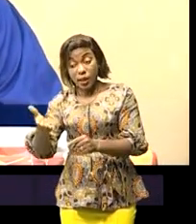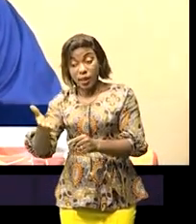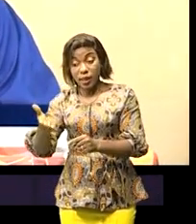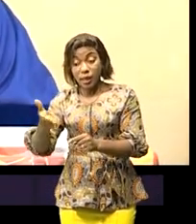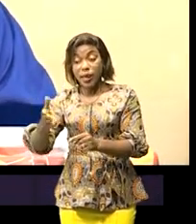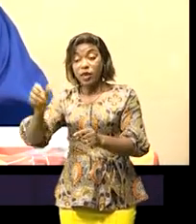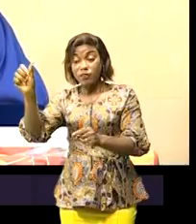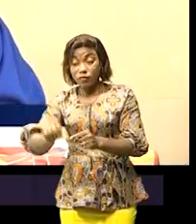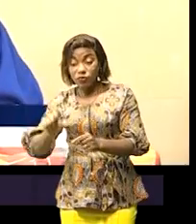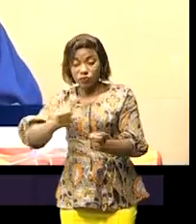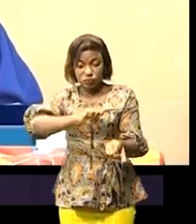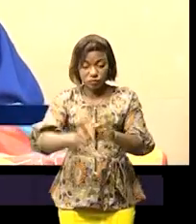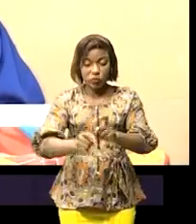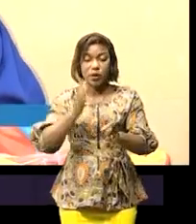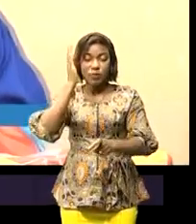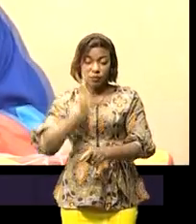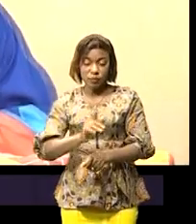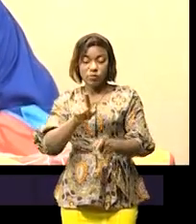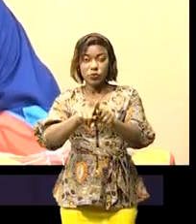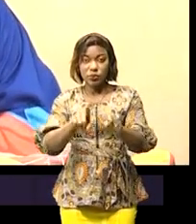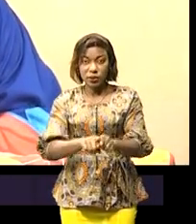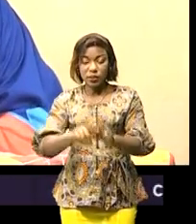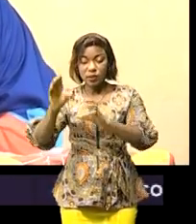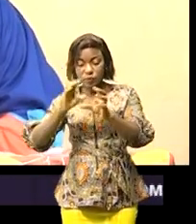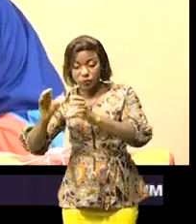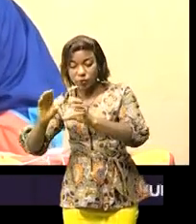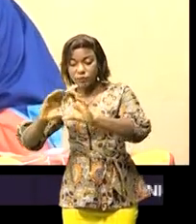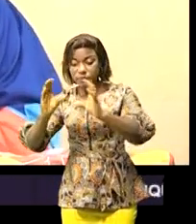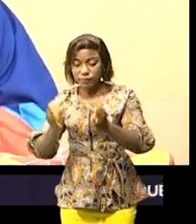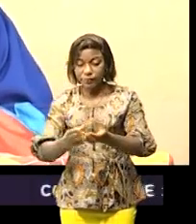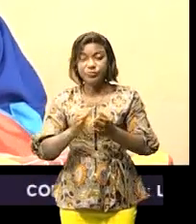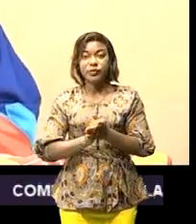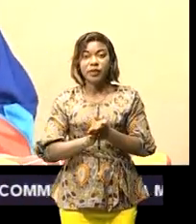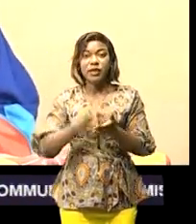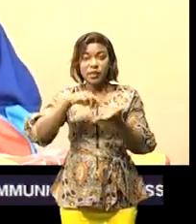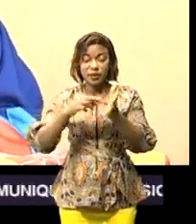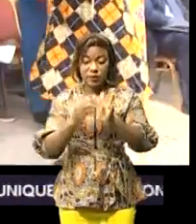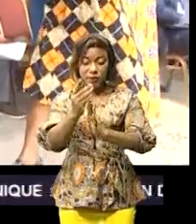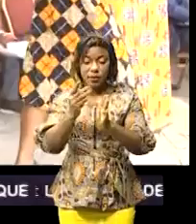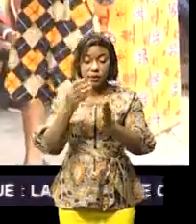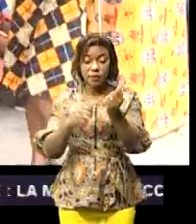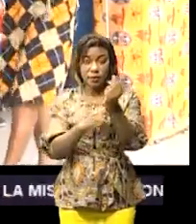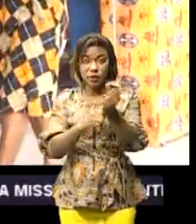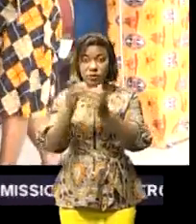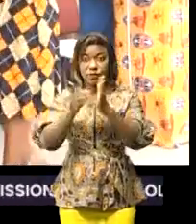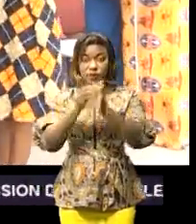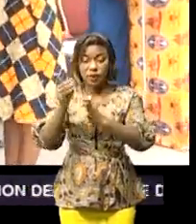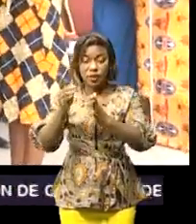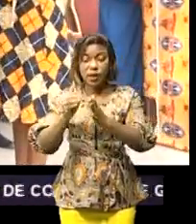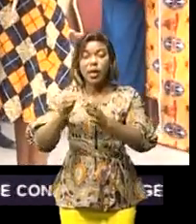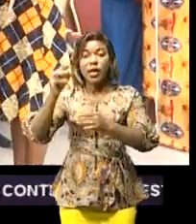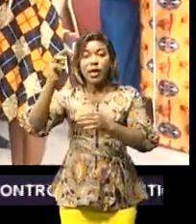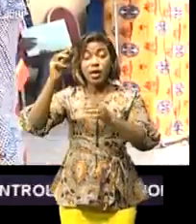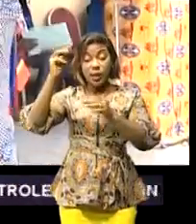bien-être individuel, collectif et communautaire, et donc un agent de développement. Le ministre de l'enseignement supérieur